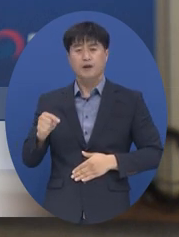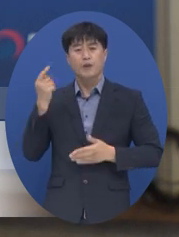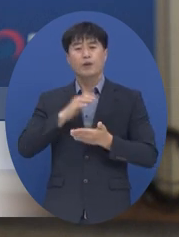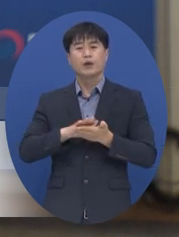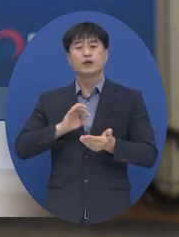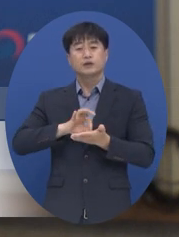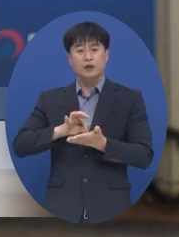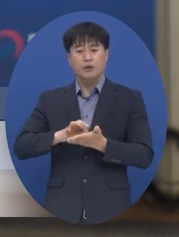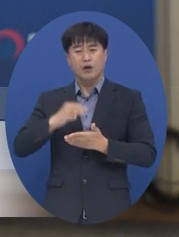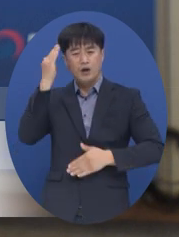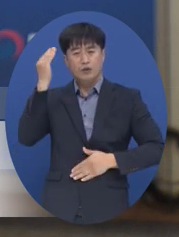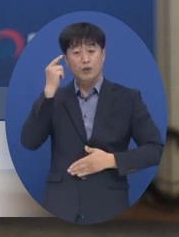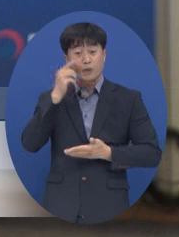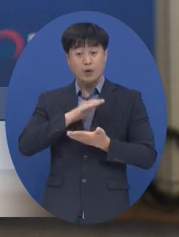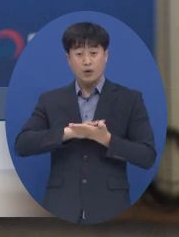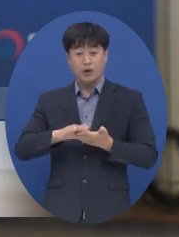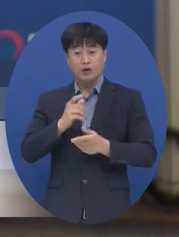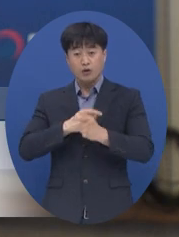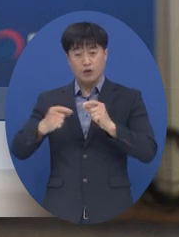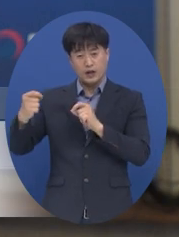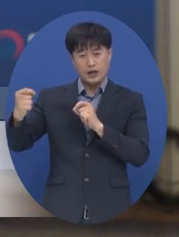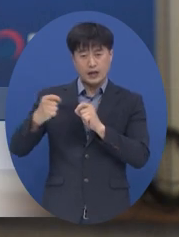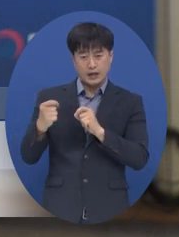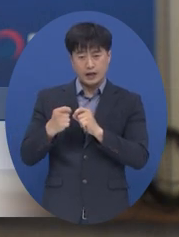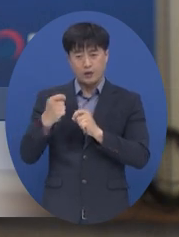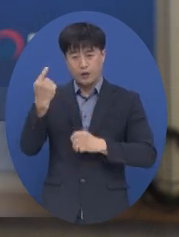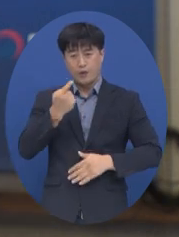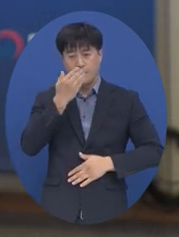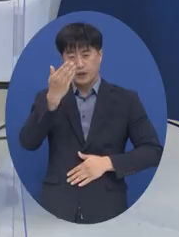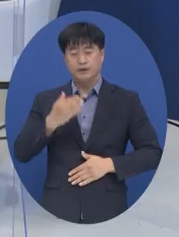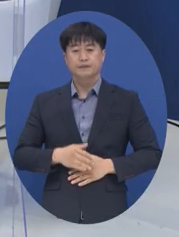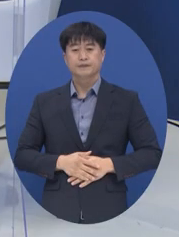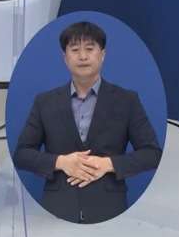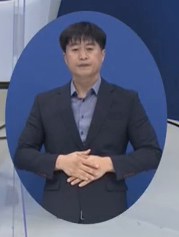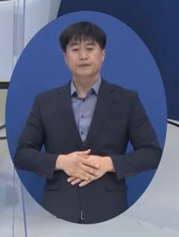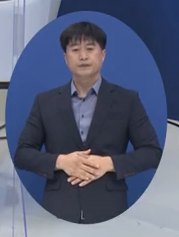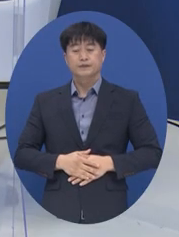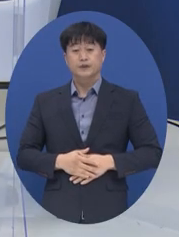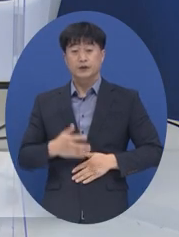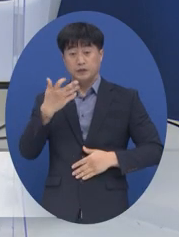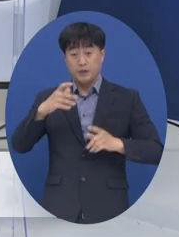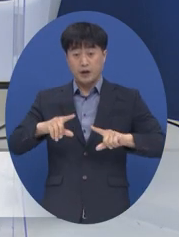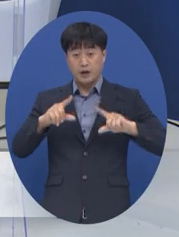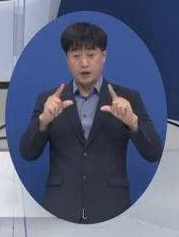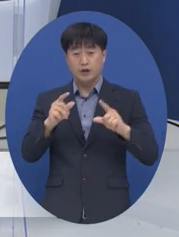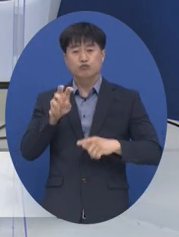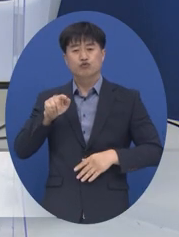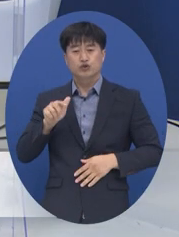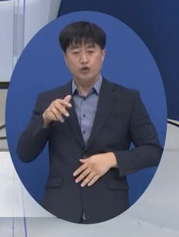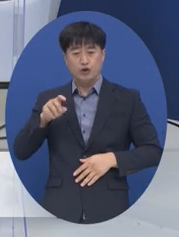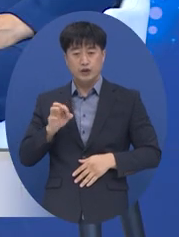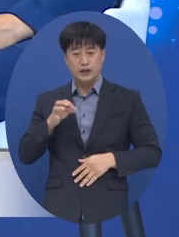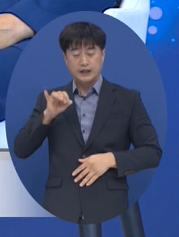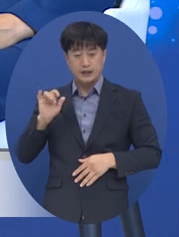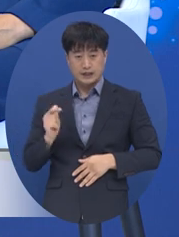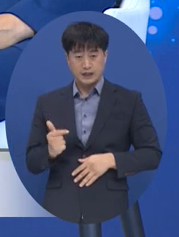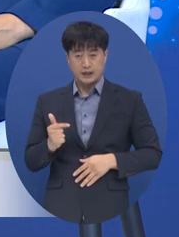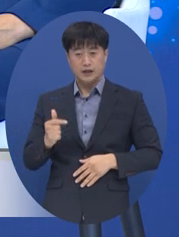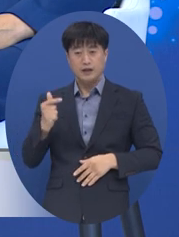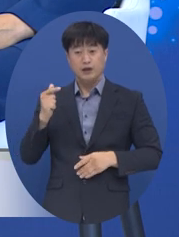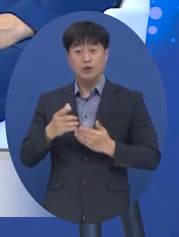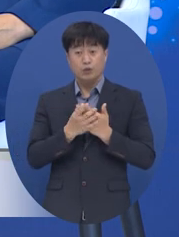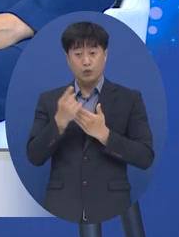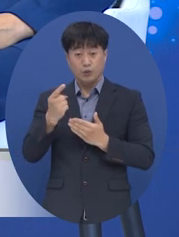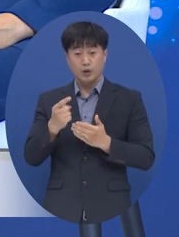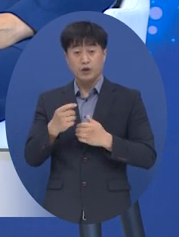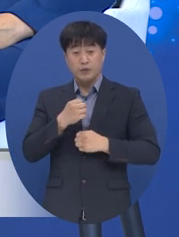한반도 평화는 조금 더 가까이 다가올 수 있습니다 18일에는 문정인 통해 외계 1부와 캐슬린 스티븐슨